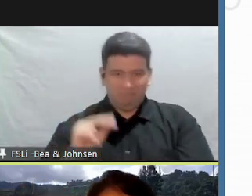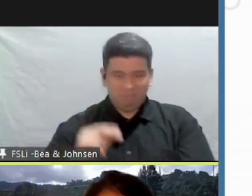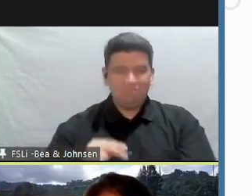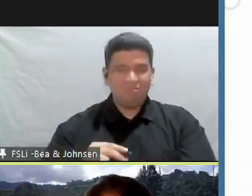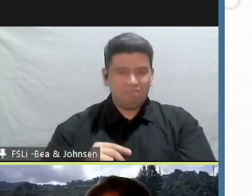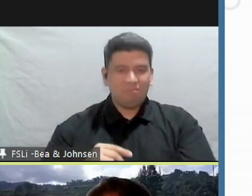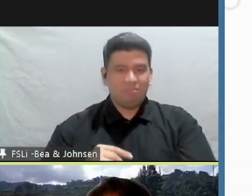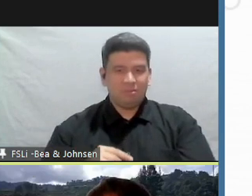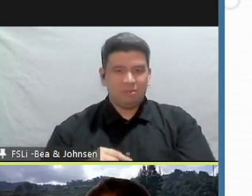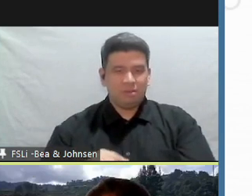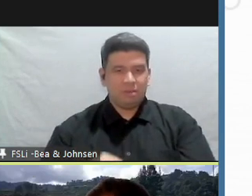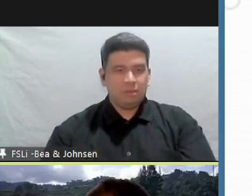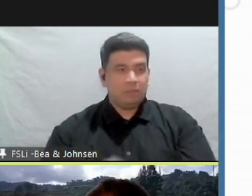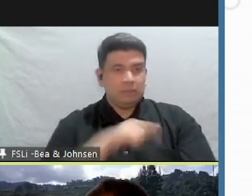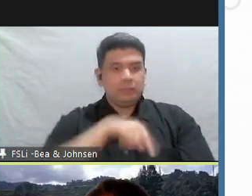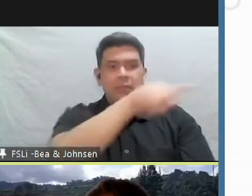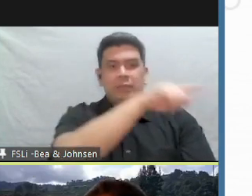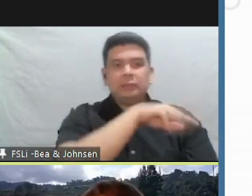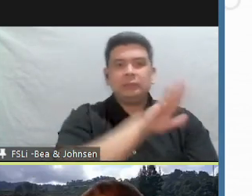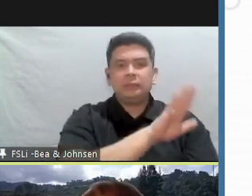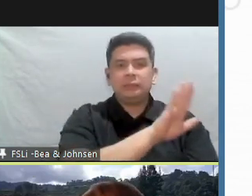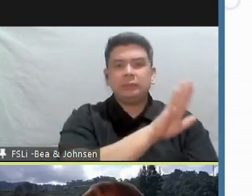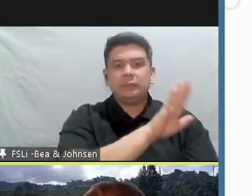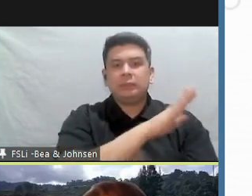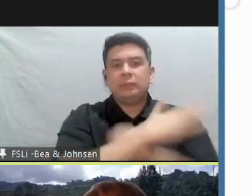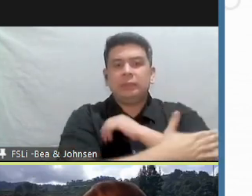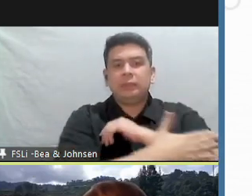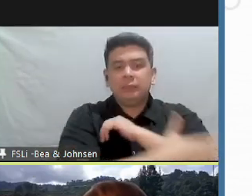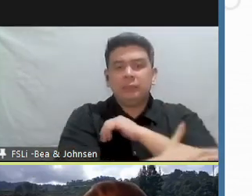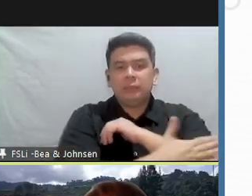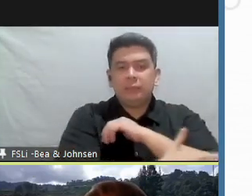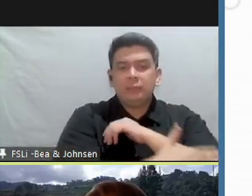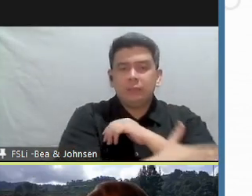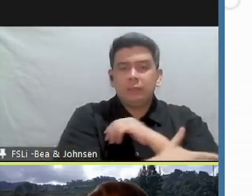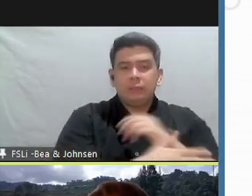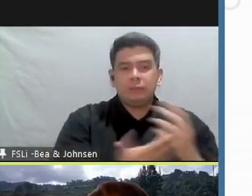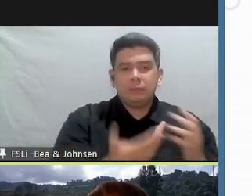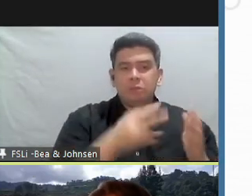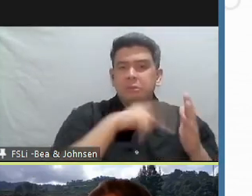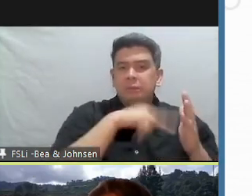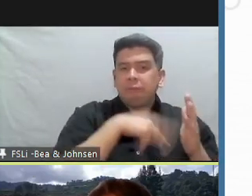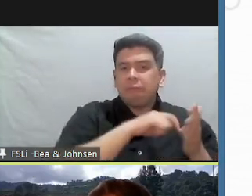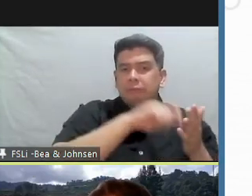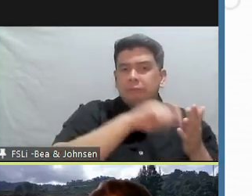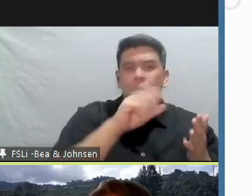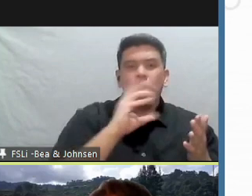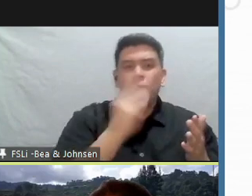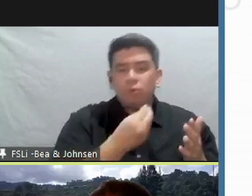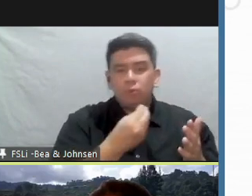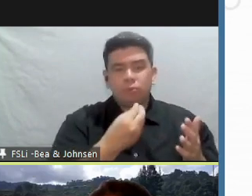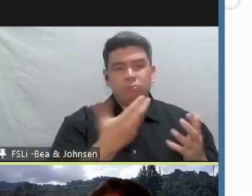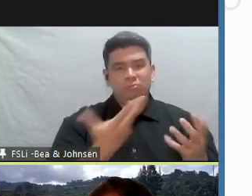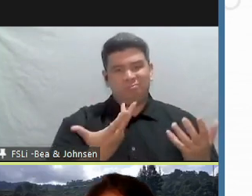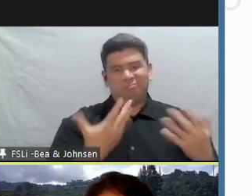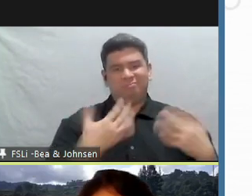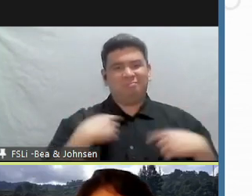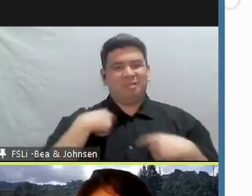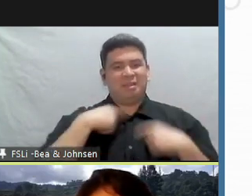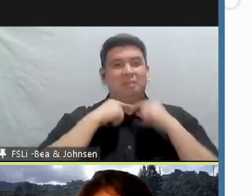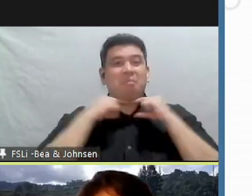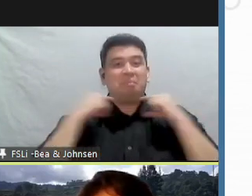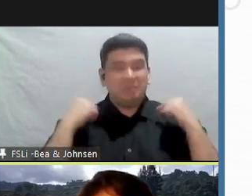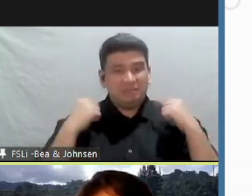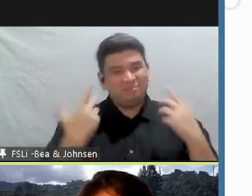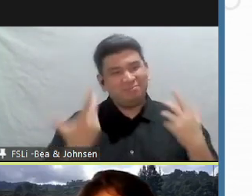ang posisyon sa Pilipinas kahit sino babae at lalaki na kasulat. At dahil dito, dahil nakita na maraming kaalaman ang